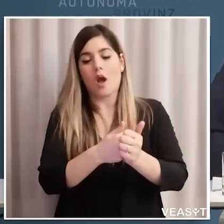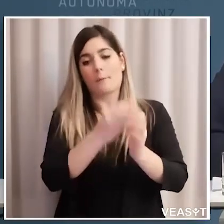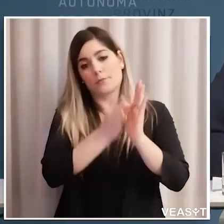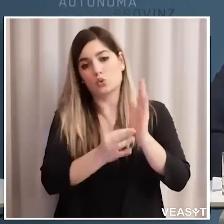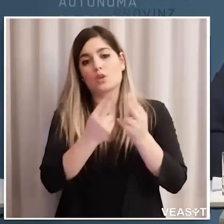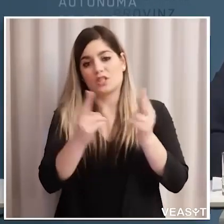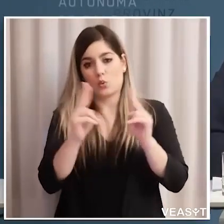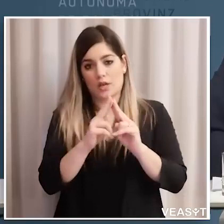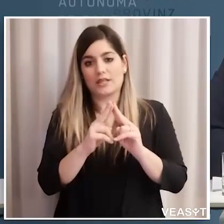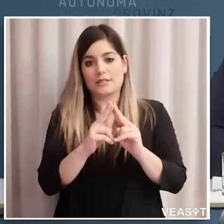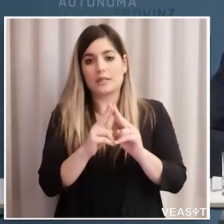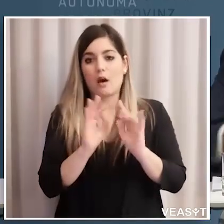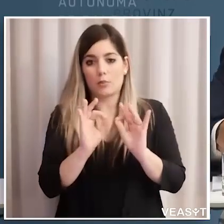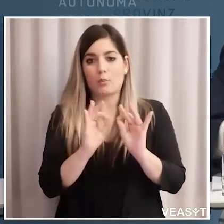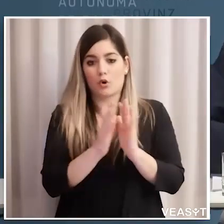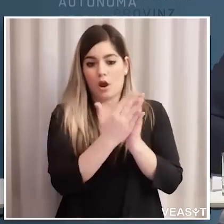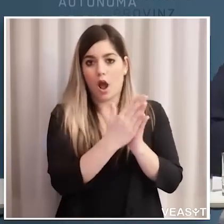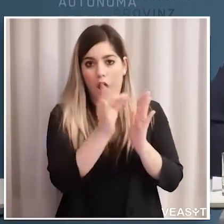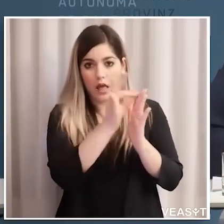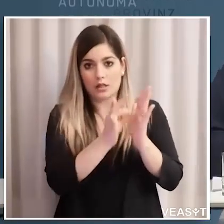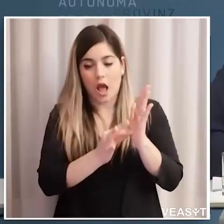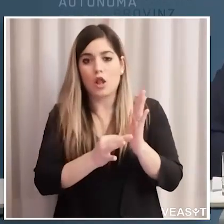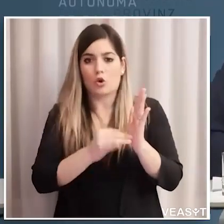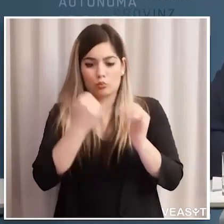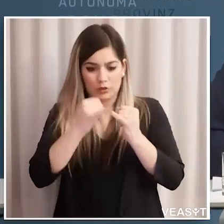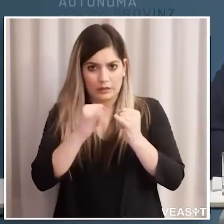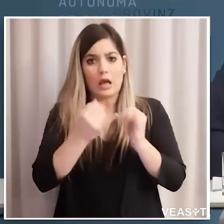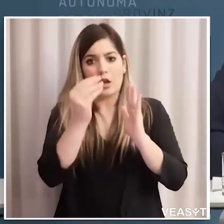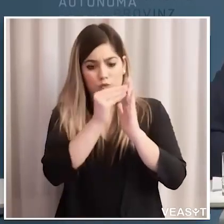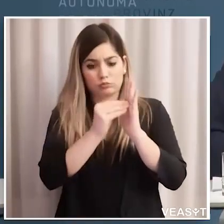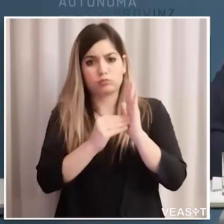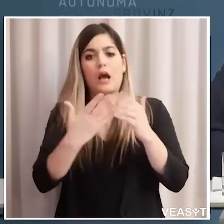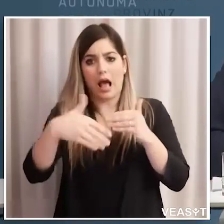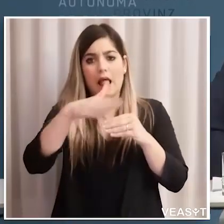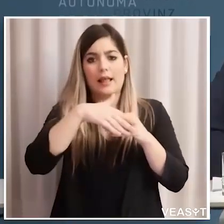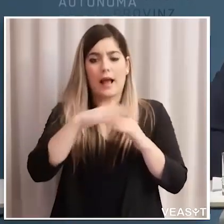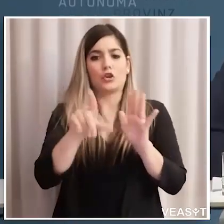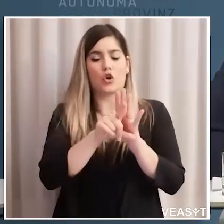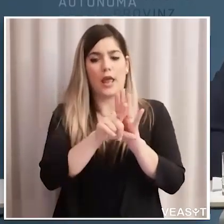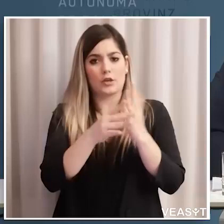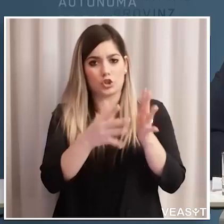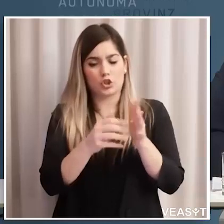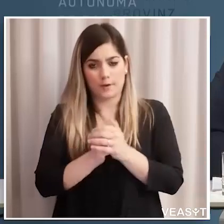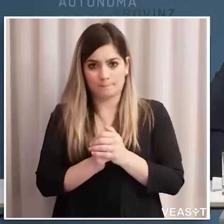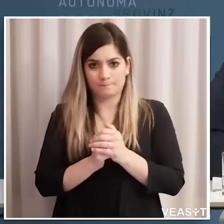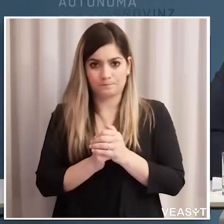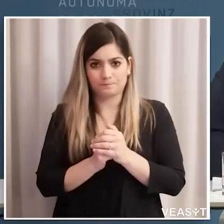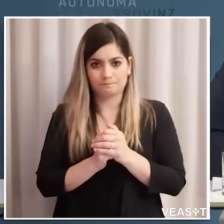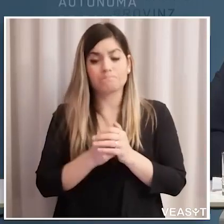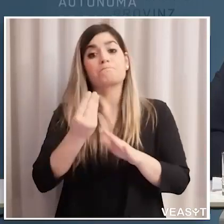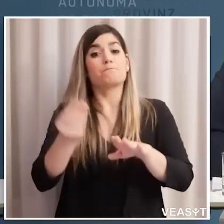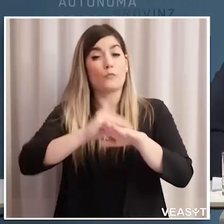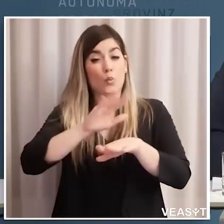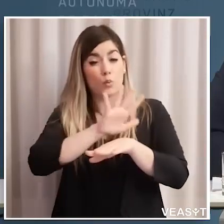previste nel catalogo molto molto anche preciso e dettagliato che è allegato alla legge. E poi